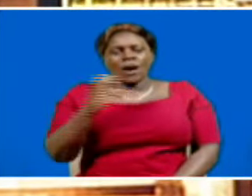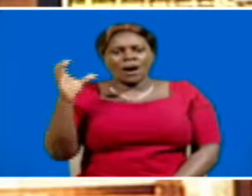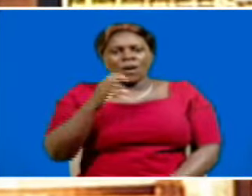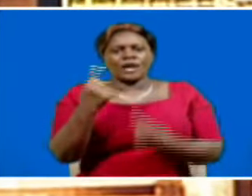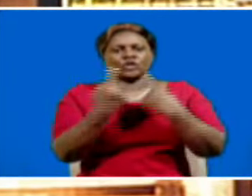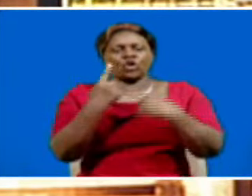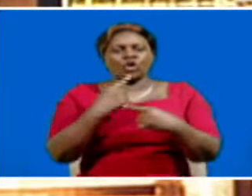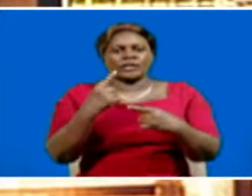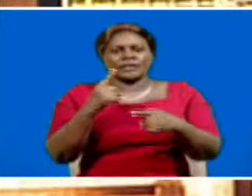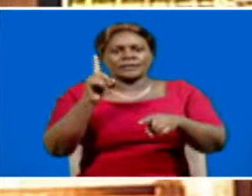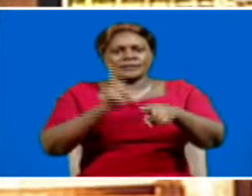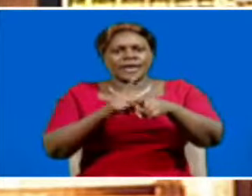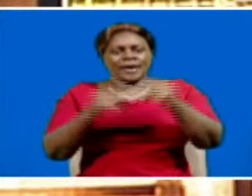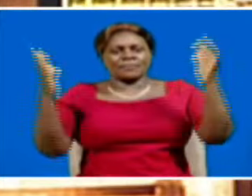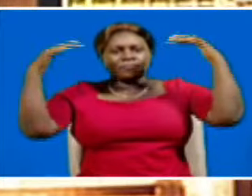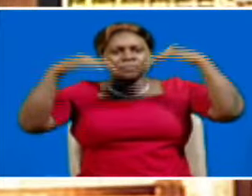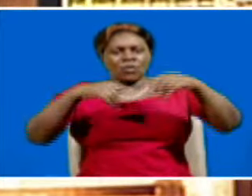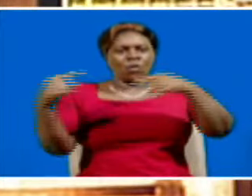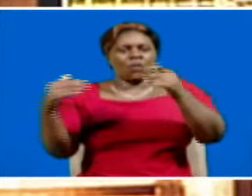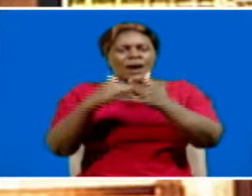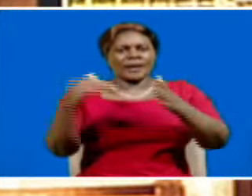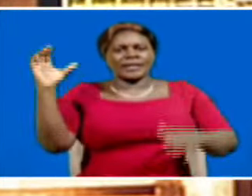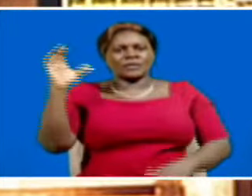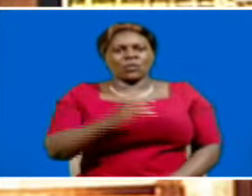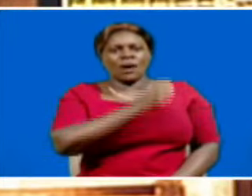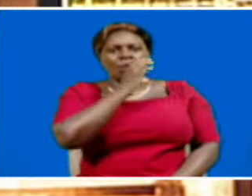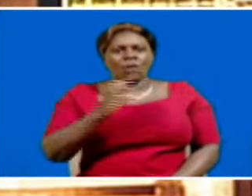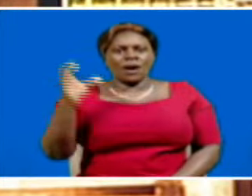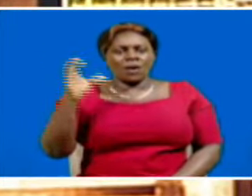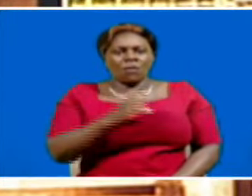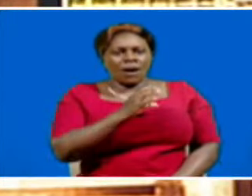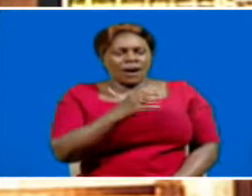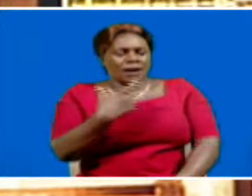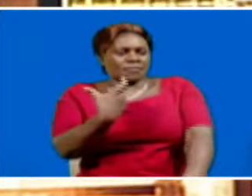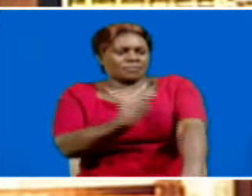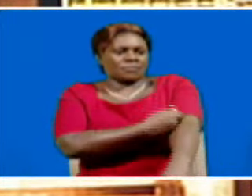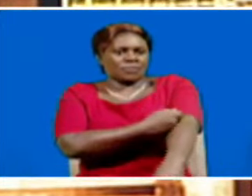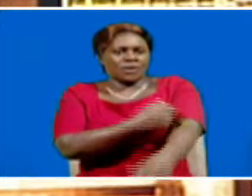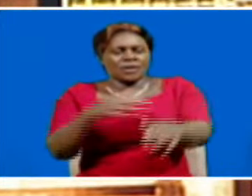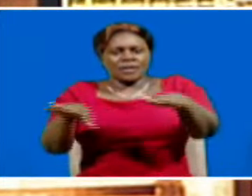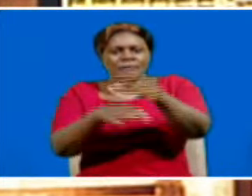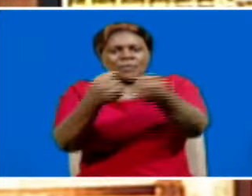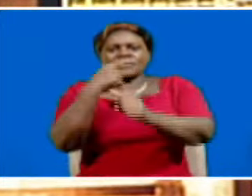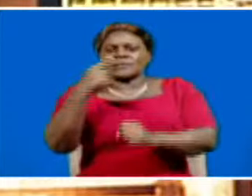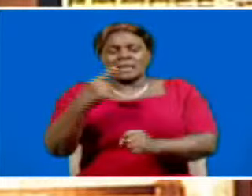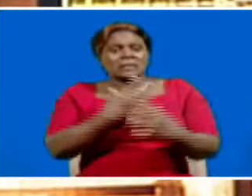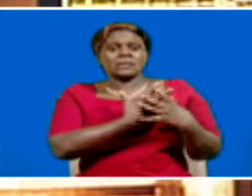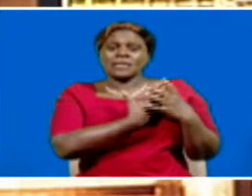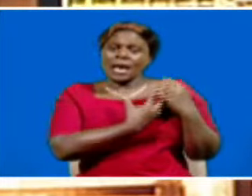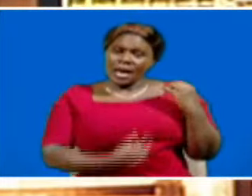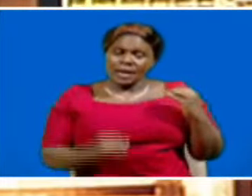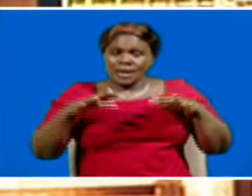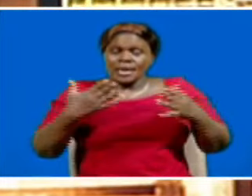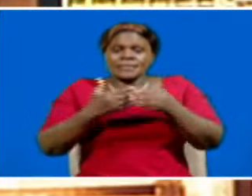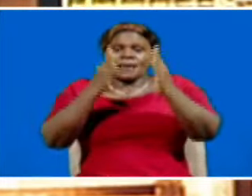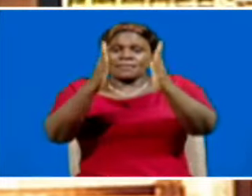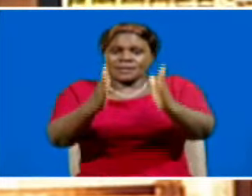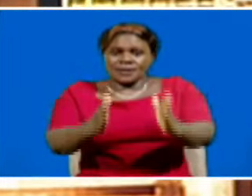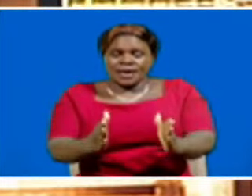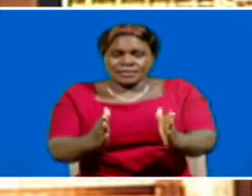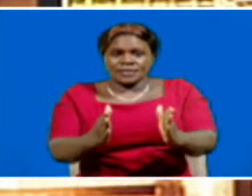Akizungumza alipoongoza kongamano la vita dhidi ya pombe haramu na dawa za kulevya, Naibu Rais amesema kwamba inasikitisha mno kwamba baadhi ya viongozi